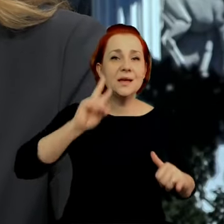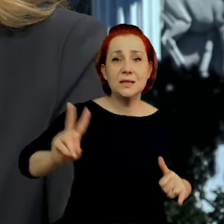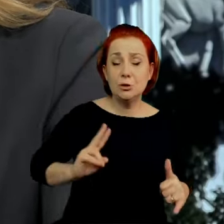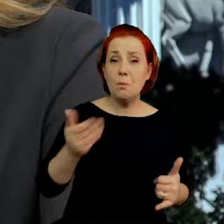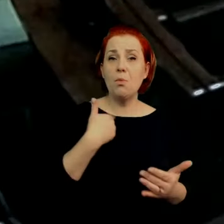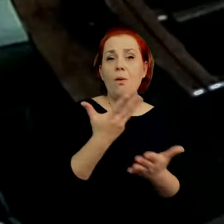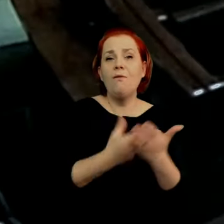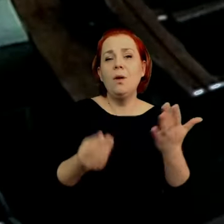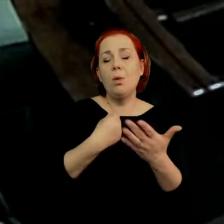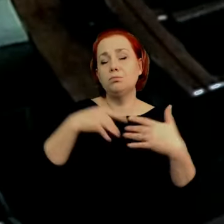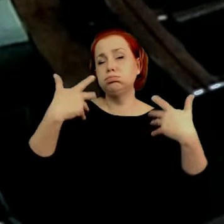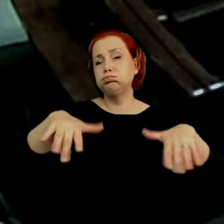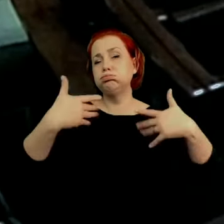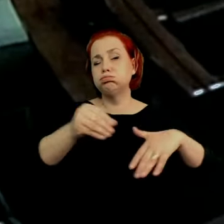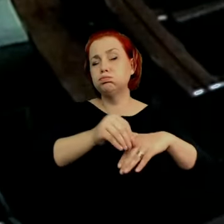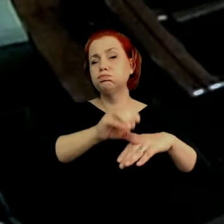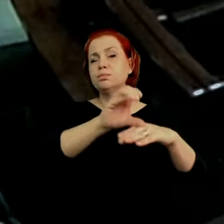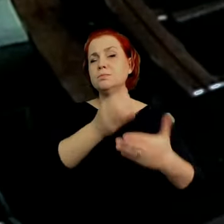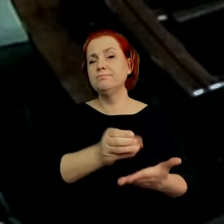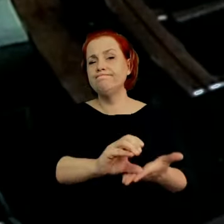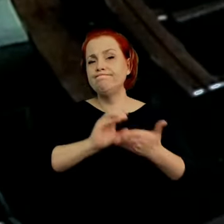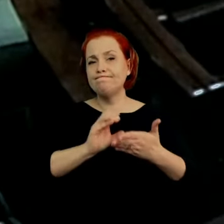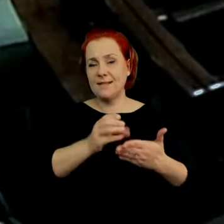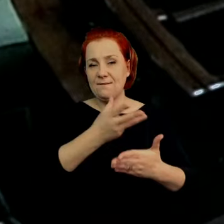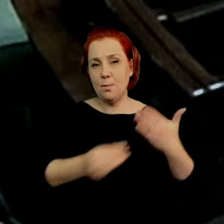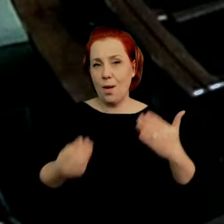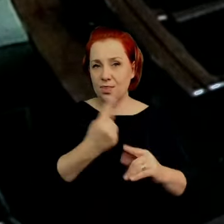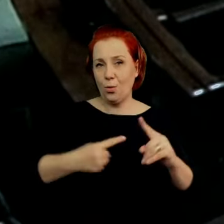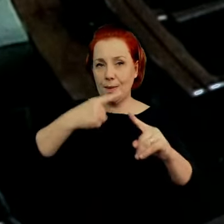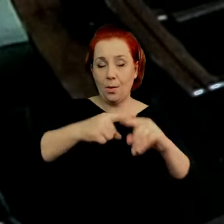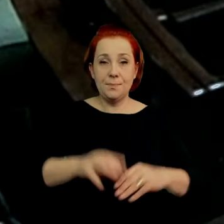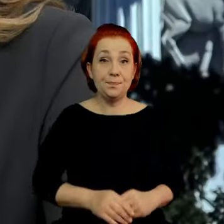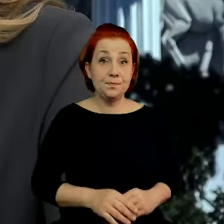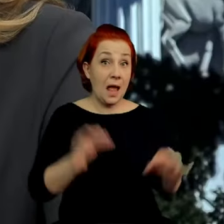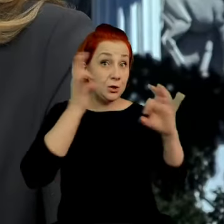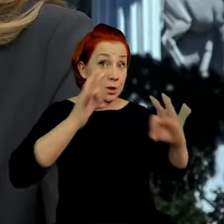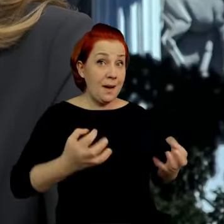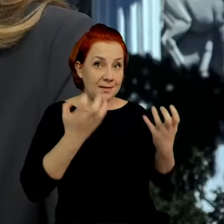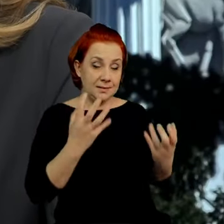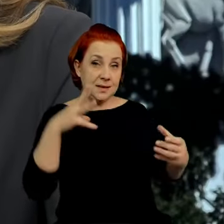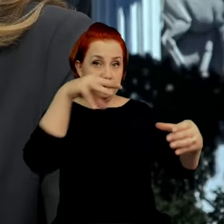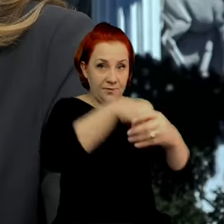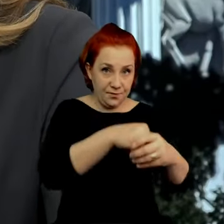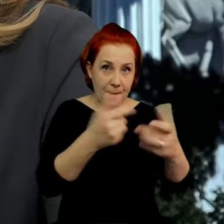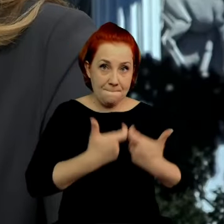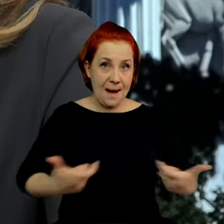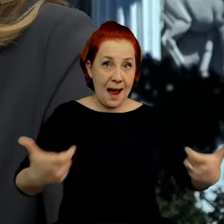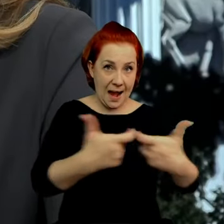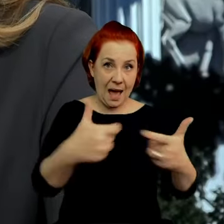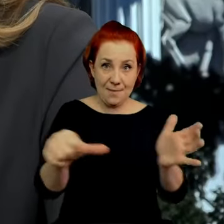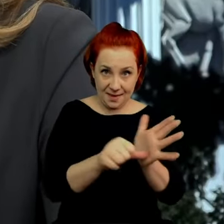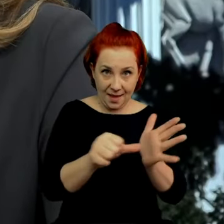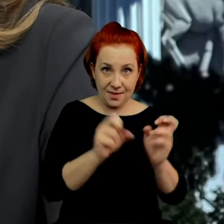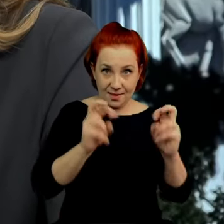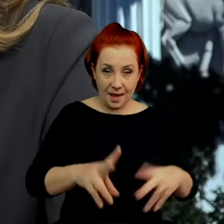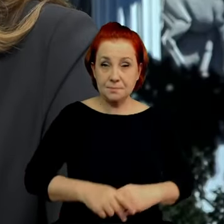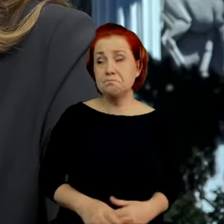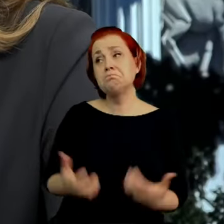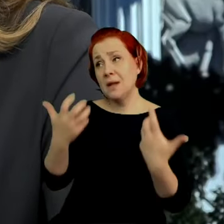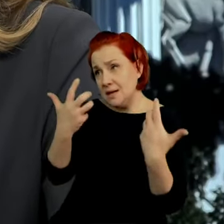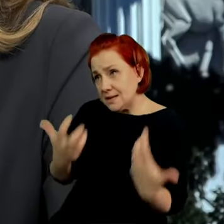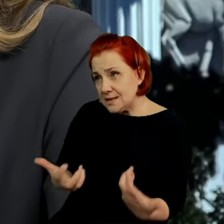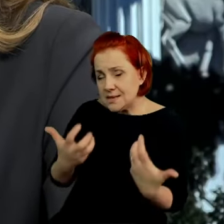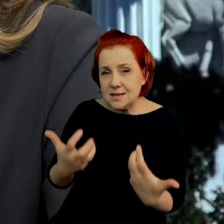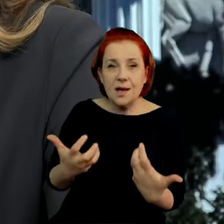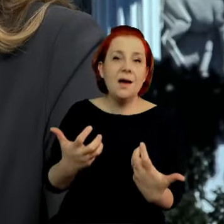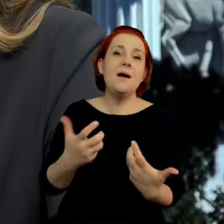gigantyczne kokosy. No, ale czy pani chce kandydować do parlamentu? Chciałabym, ale powiem tak, jak mówi